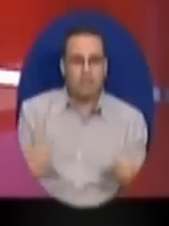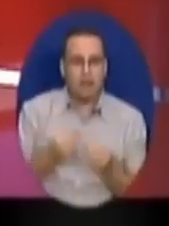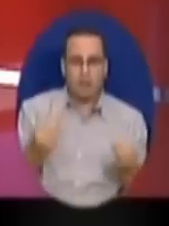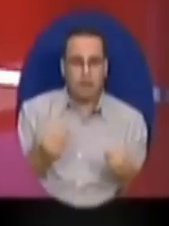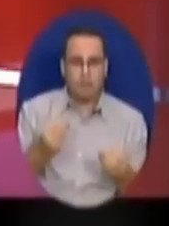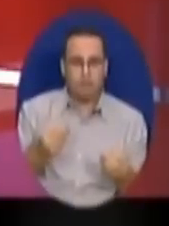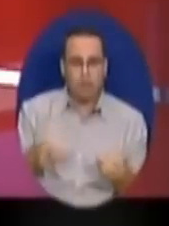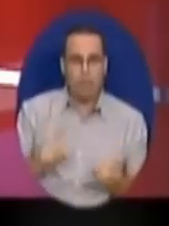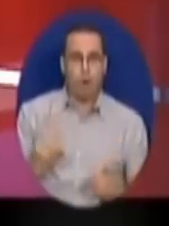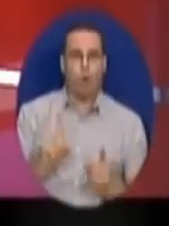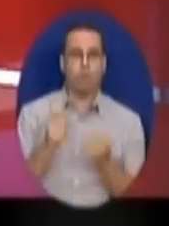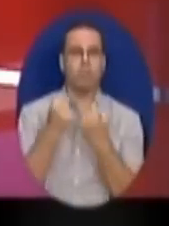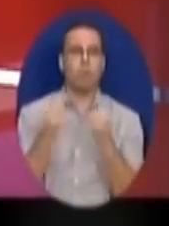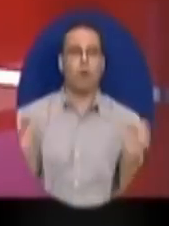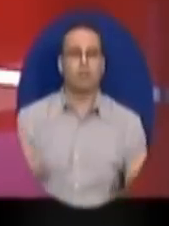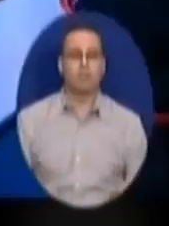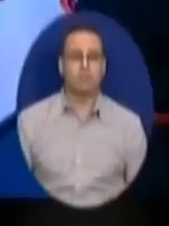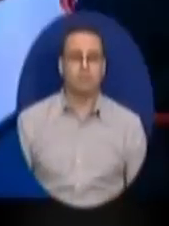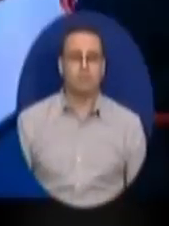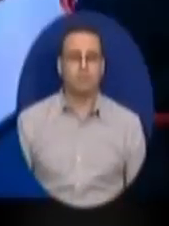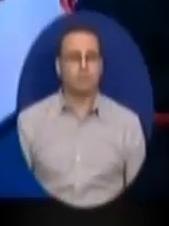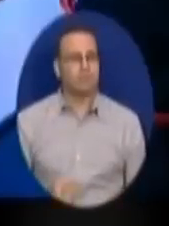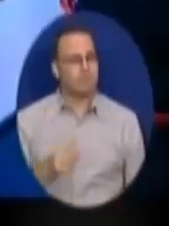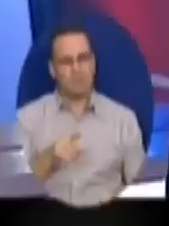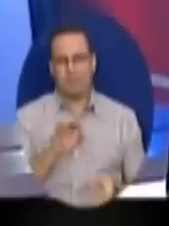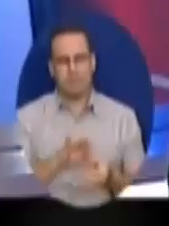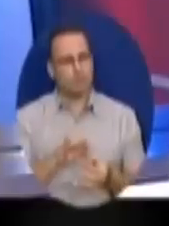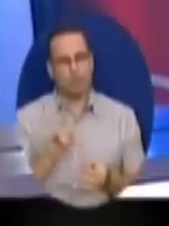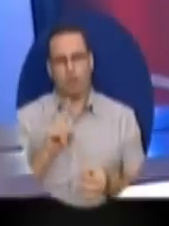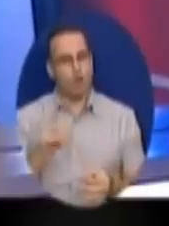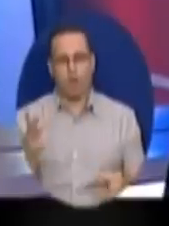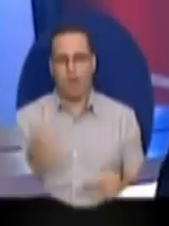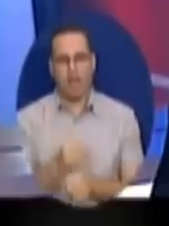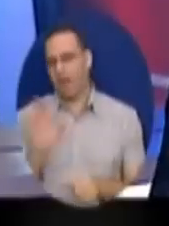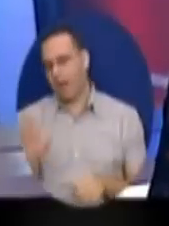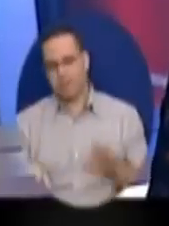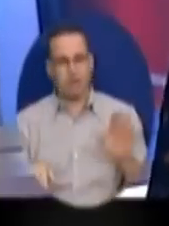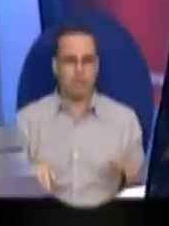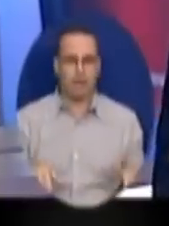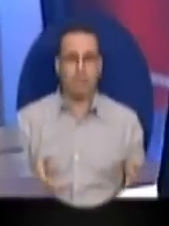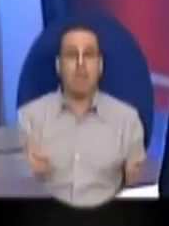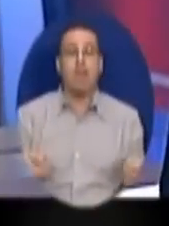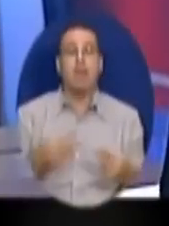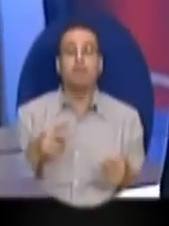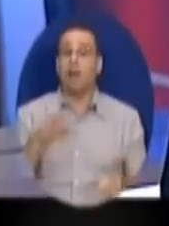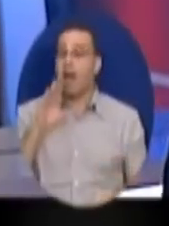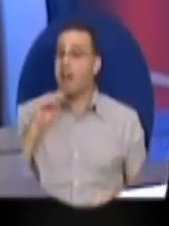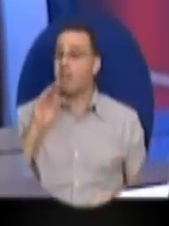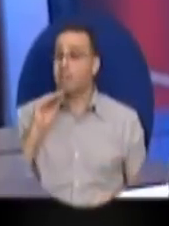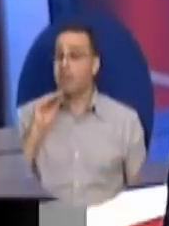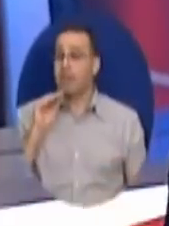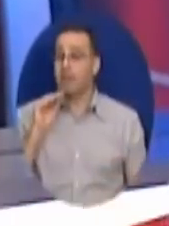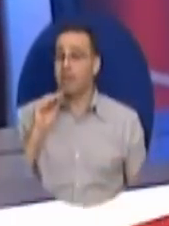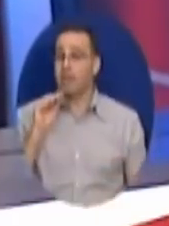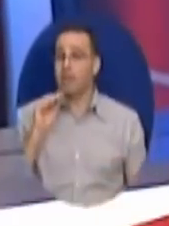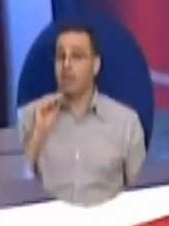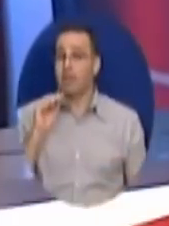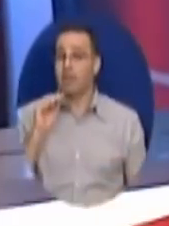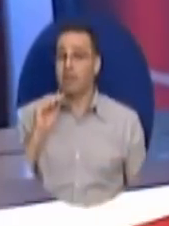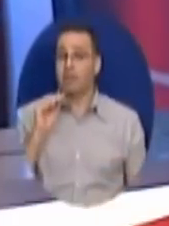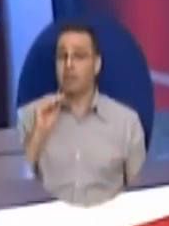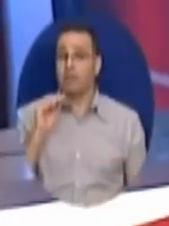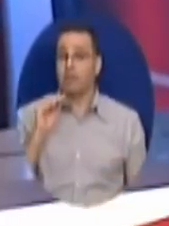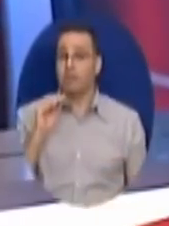בנתיבים לא דמוקרטים באליל זה פשוט לא ילך ביחד כי אתה לא יכול לדבר על להגדיר מחדש מי